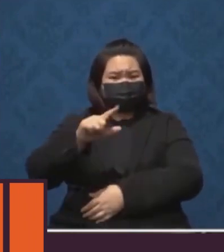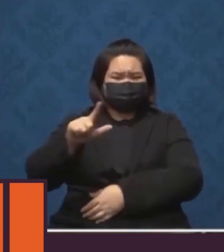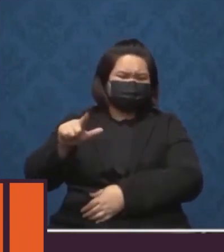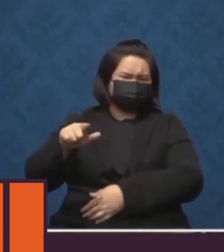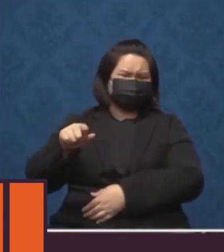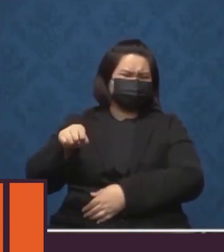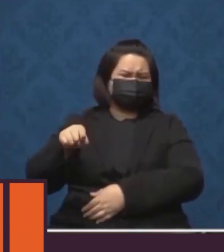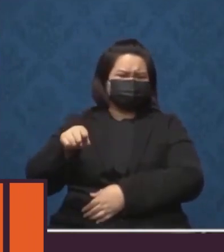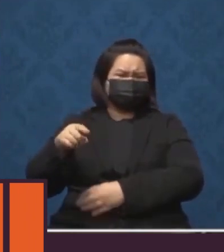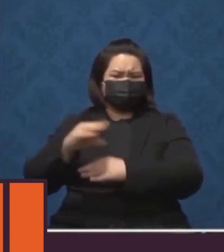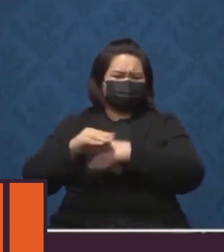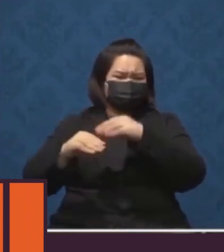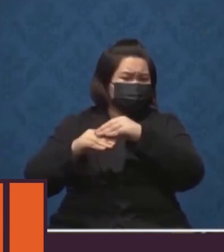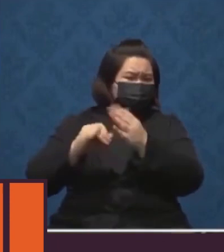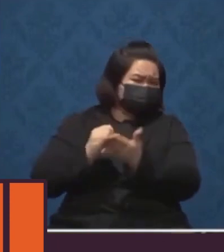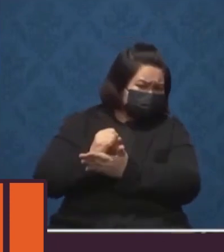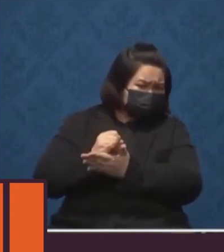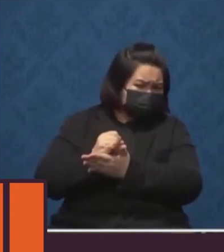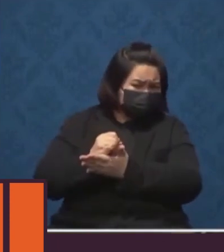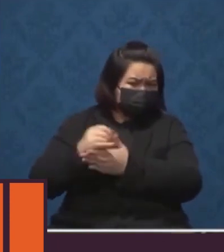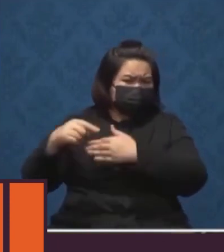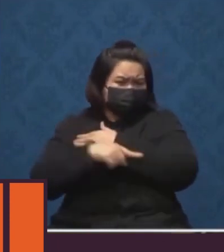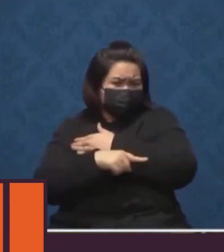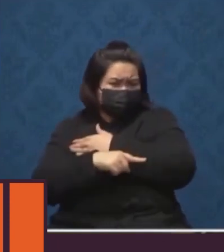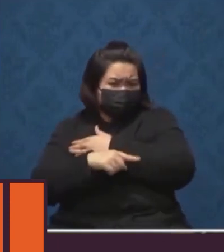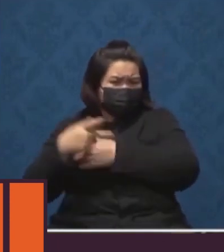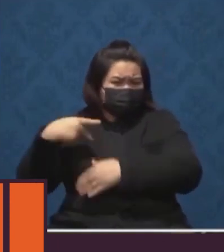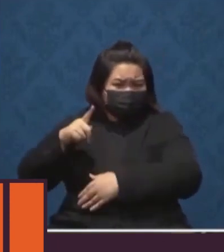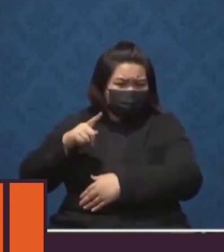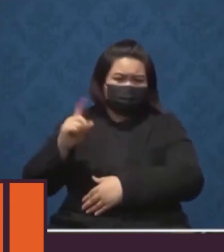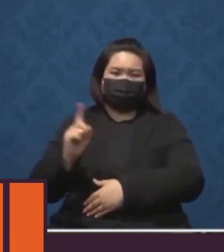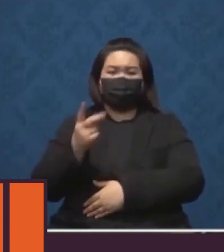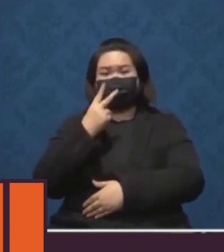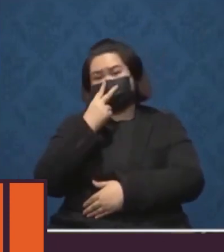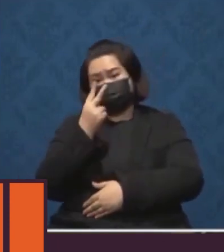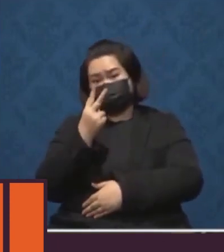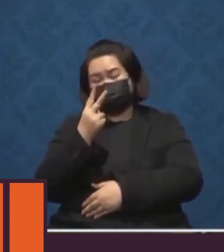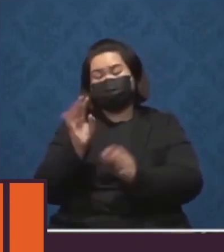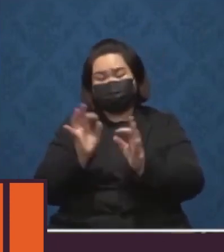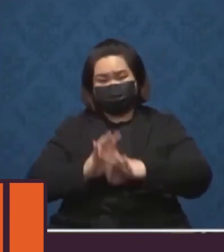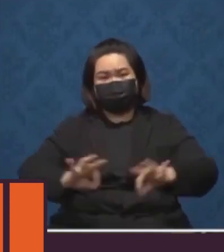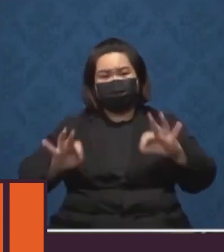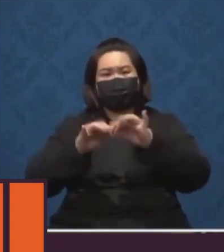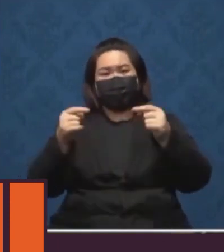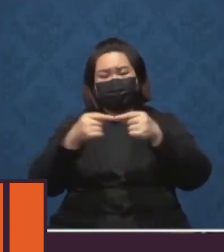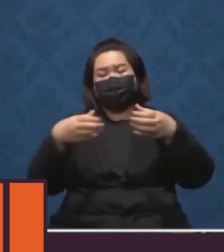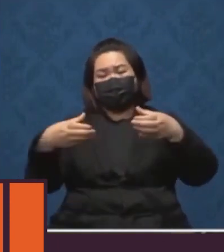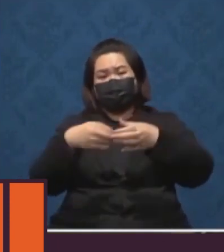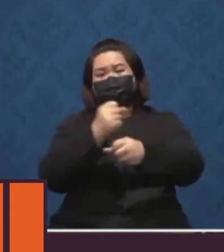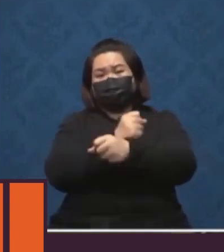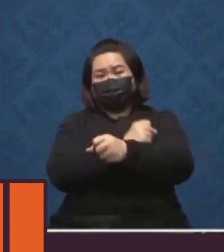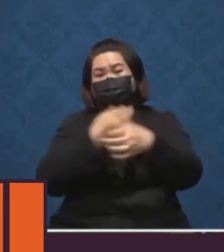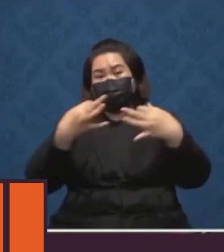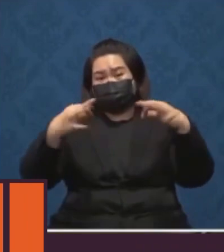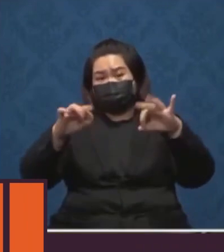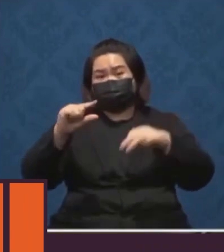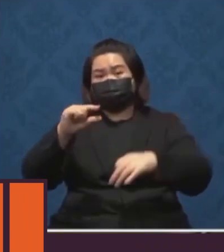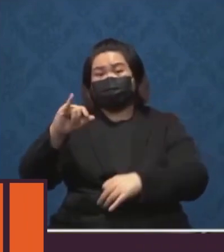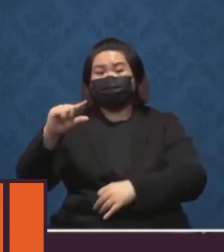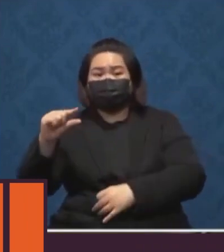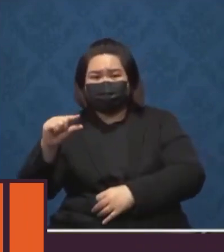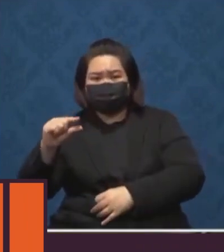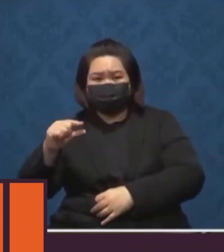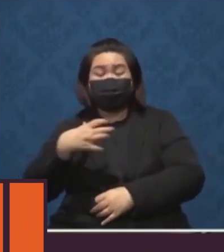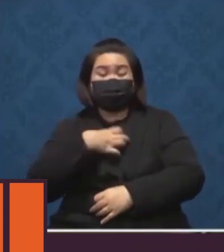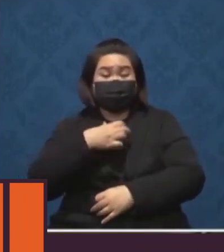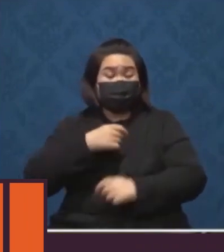ใช้ใทางที่ไม่ชอบโดยไม่เกิดประโยชนใ เลยกัประชาชนโเฉพาะอย่ย่งกับกลุมแงงานอิสระที่กำลงรอความช่วยเหอ